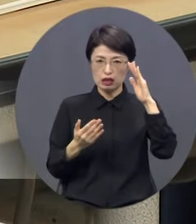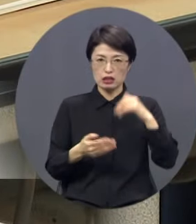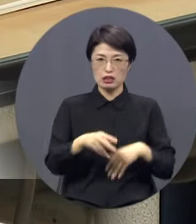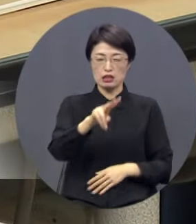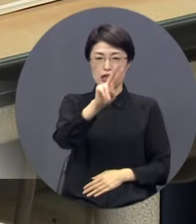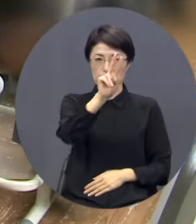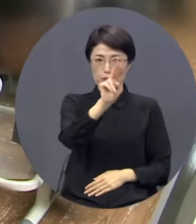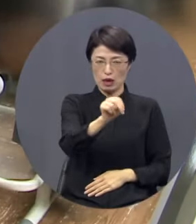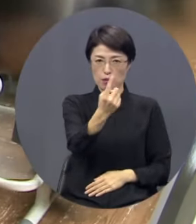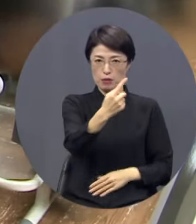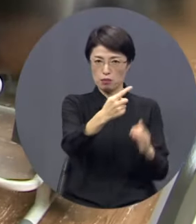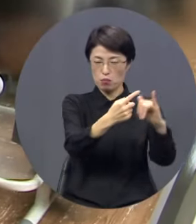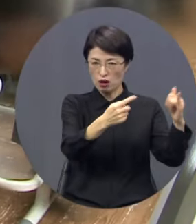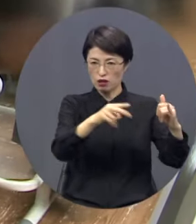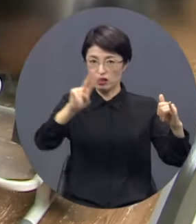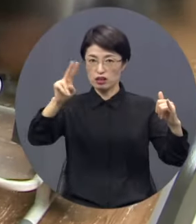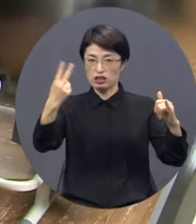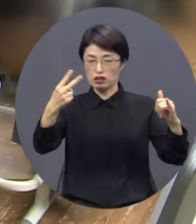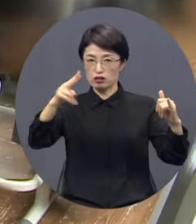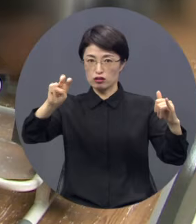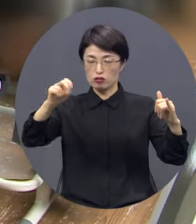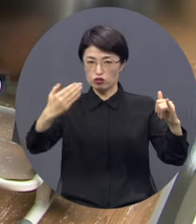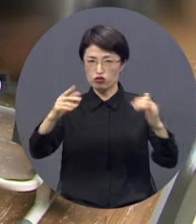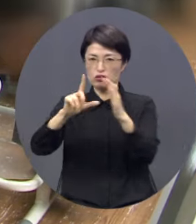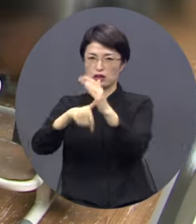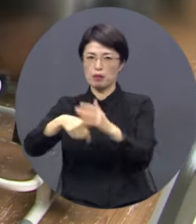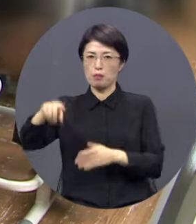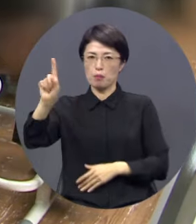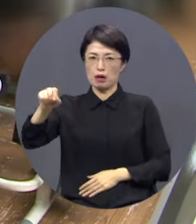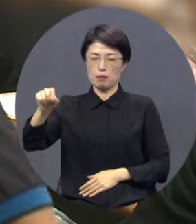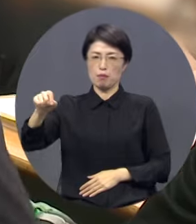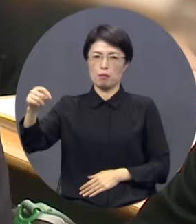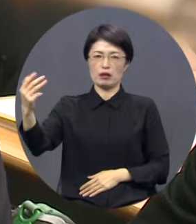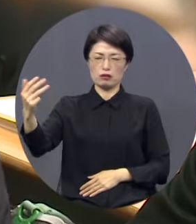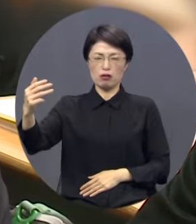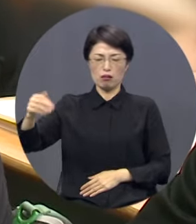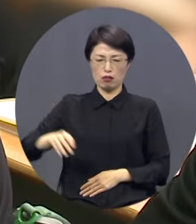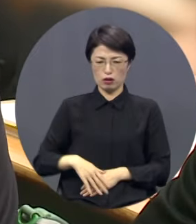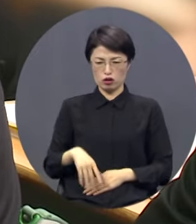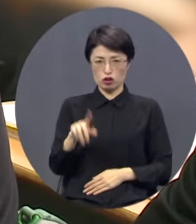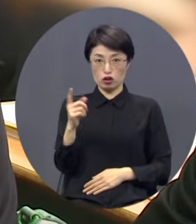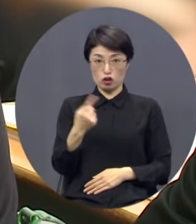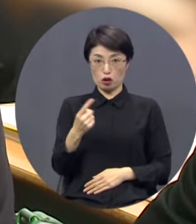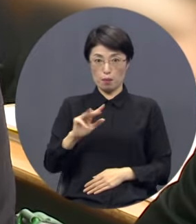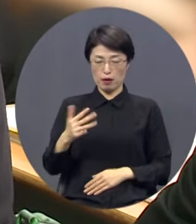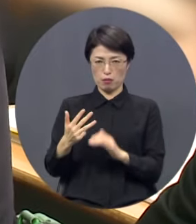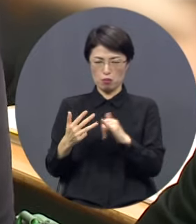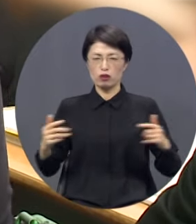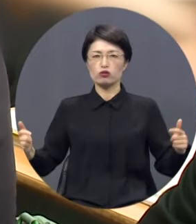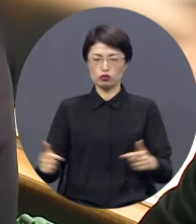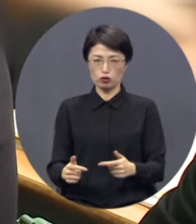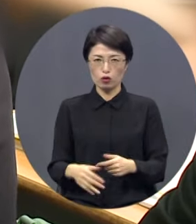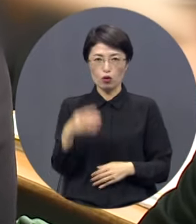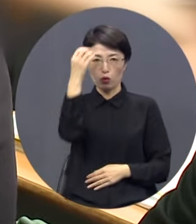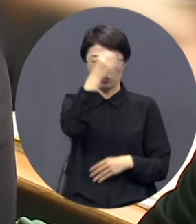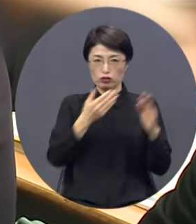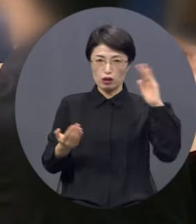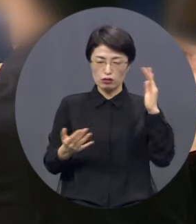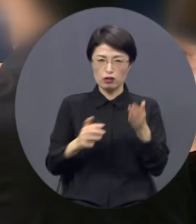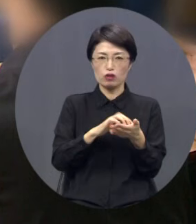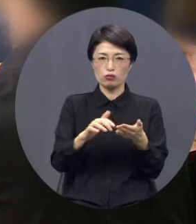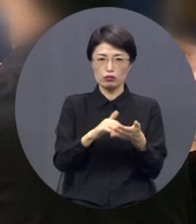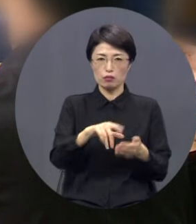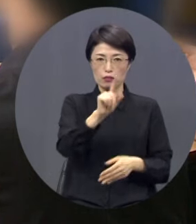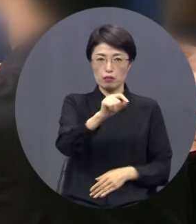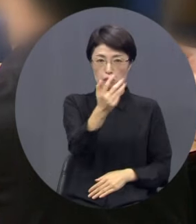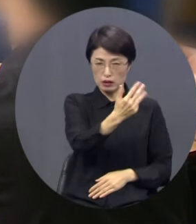오는 2029년 1만 8,700여 명으로 1,300여 명 감소하고 고등학생 수는 올해 1만 8,800여